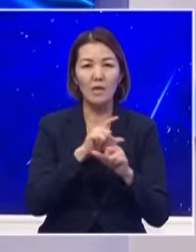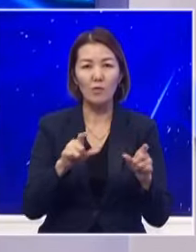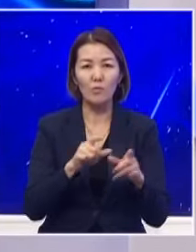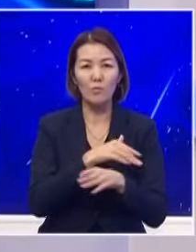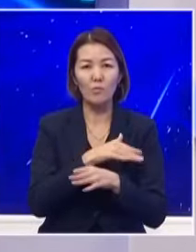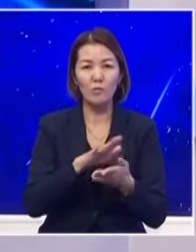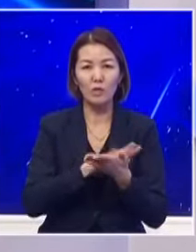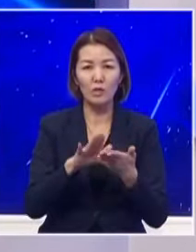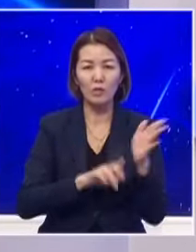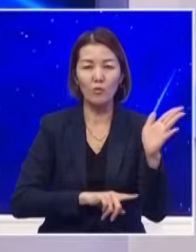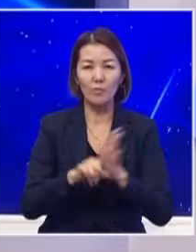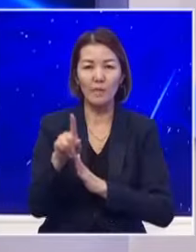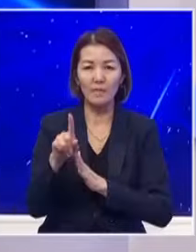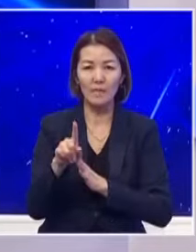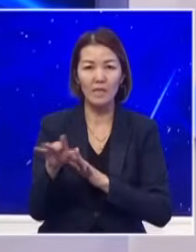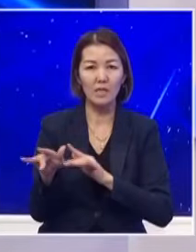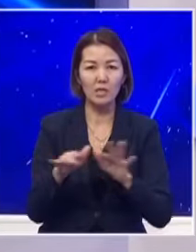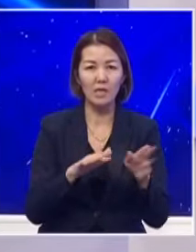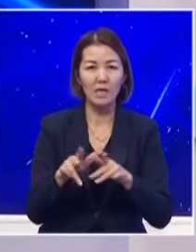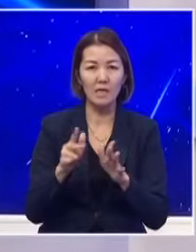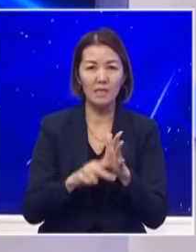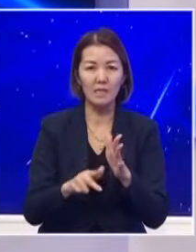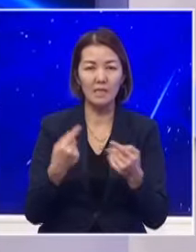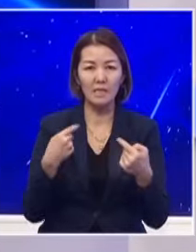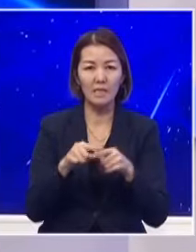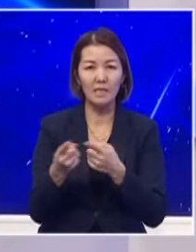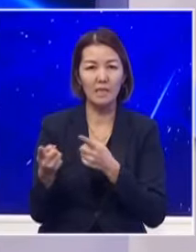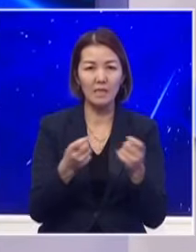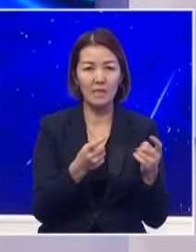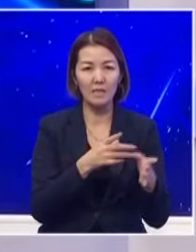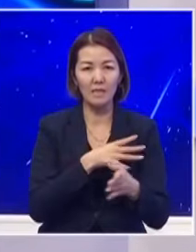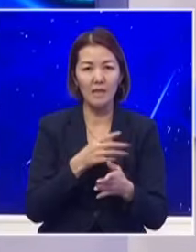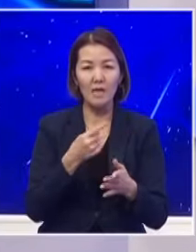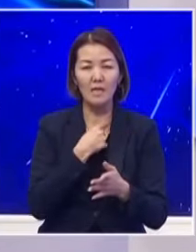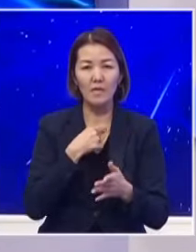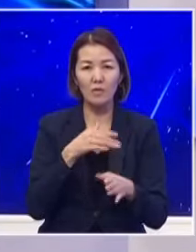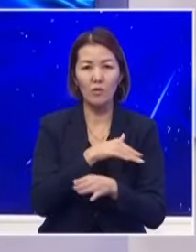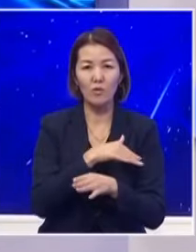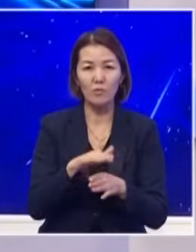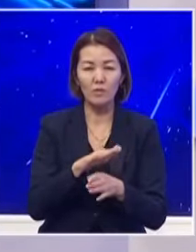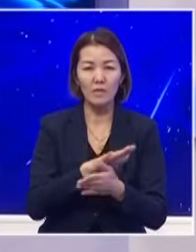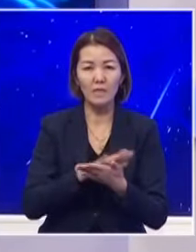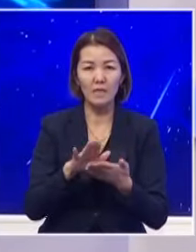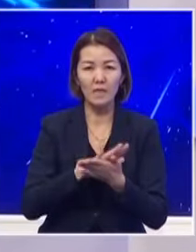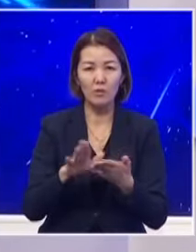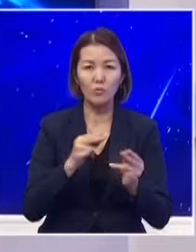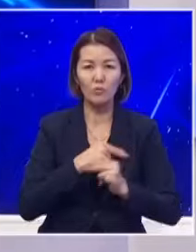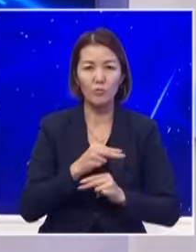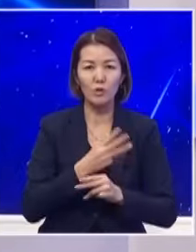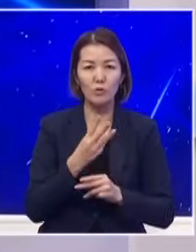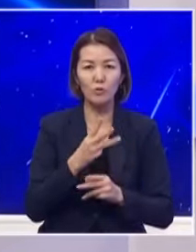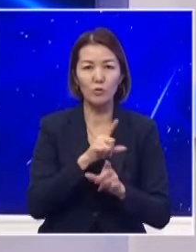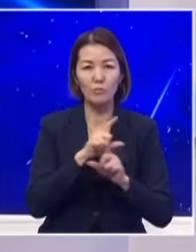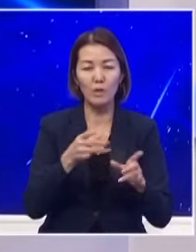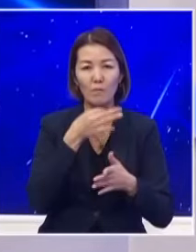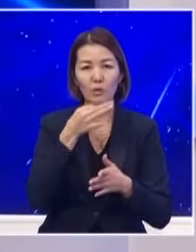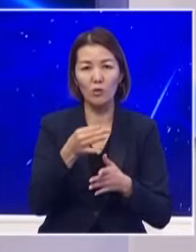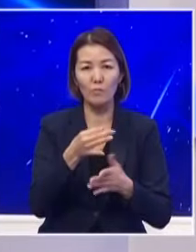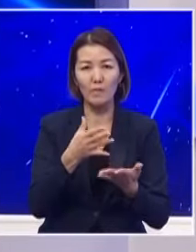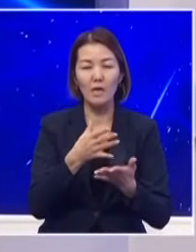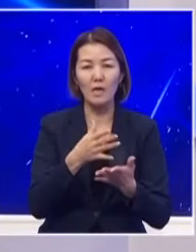тазалауға кірісті. Бұл шаруаға 80-нен астам арнайы техника жұмылдырылған. Талдықорған көшелерін қардан тазарту жұмыстарын үш мекеме